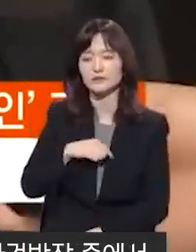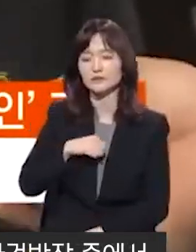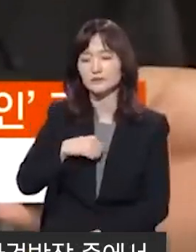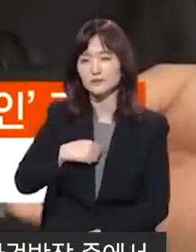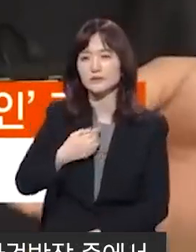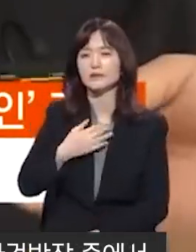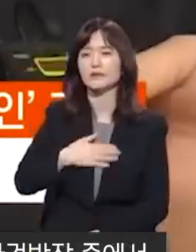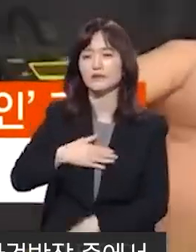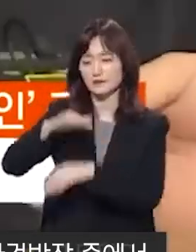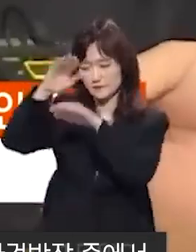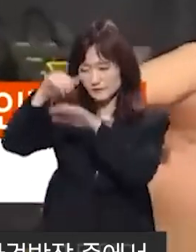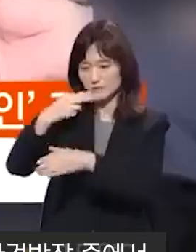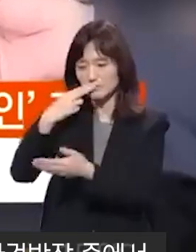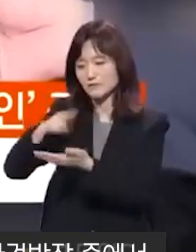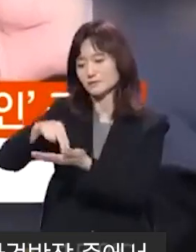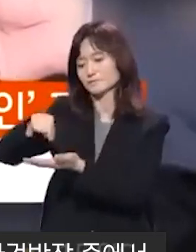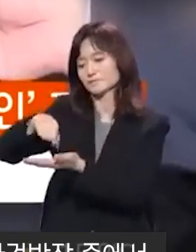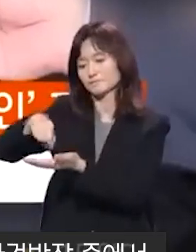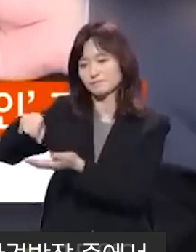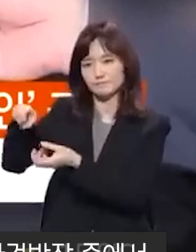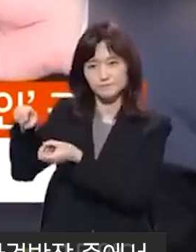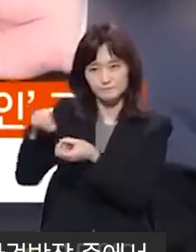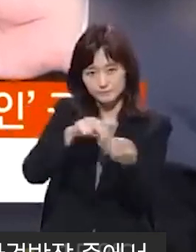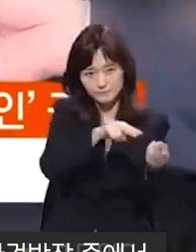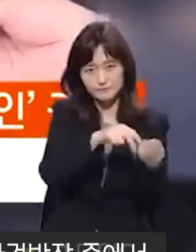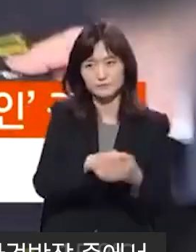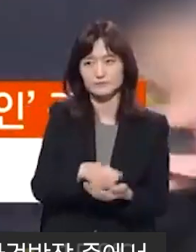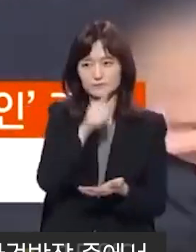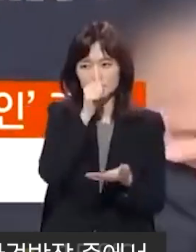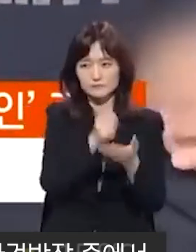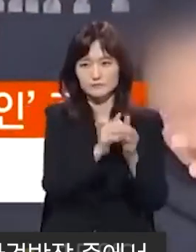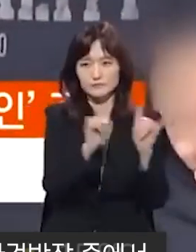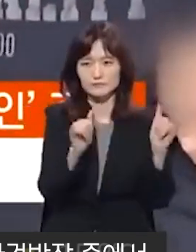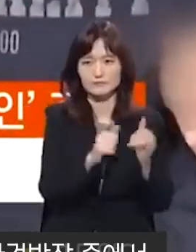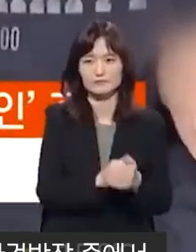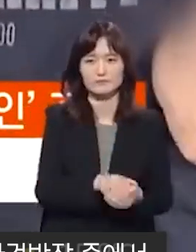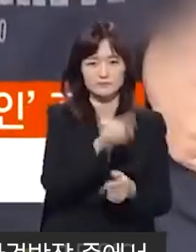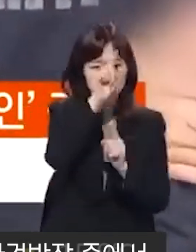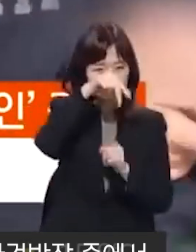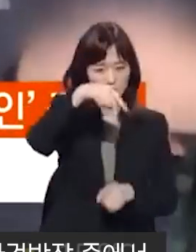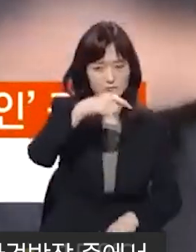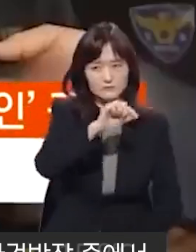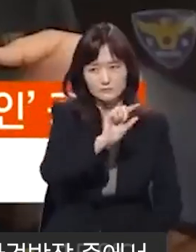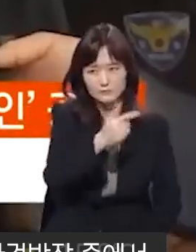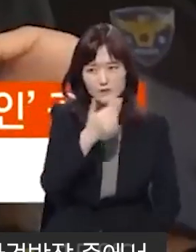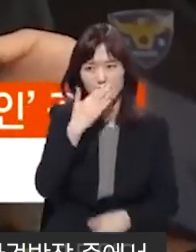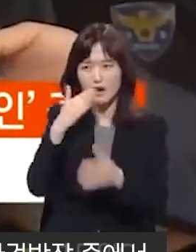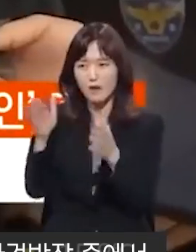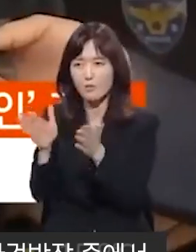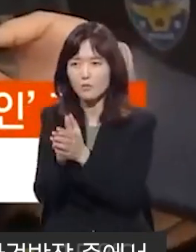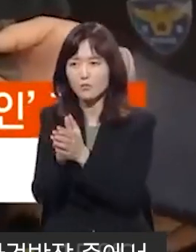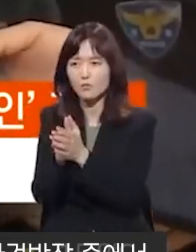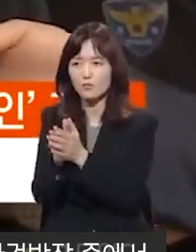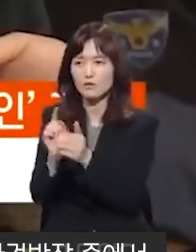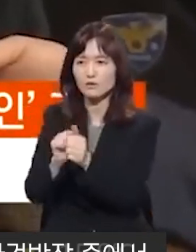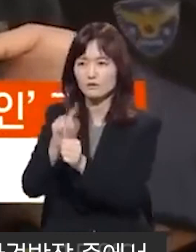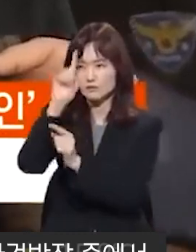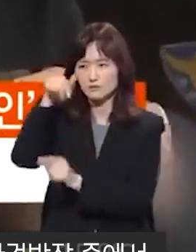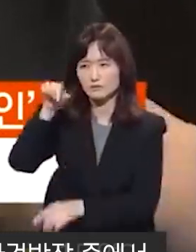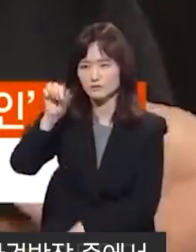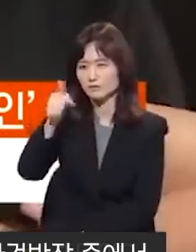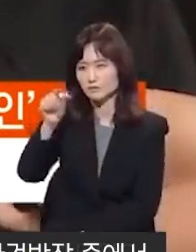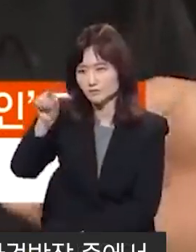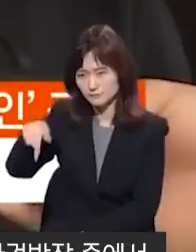이 편지로 써서 보낸 겁니다. 지금 보시는 주범이 이승만이고 예. 이 공범이었던 사람이 이정학인데 그렇죠. 저 이정학이